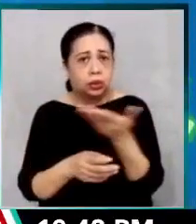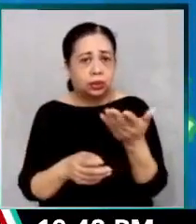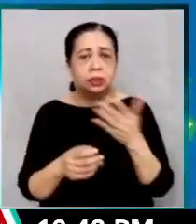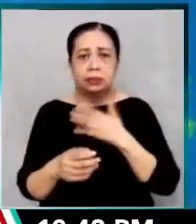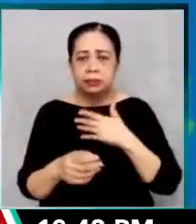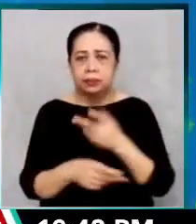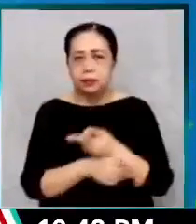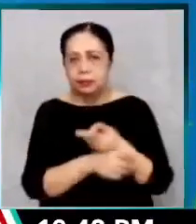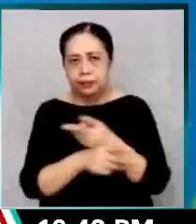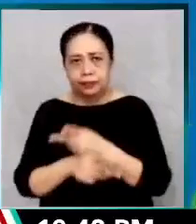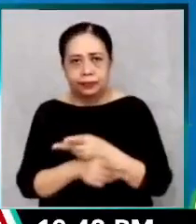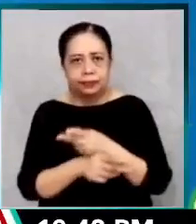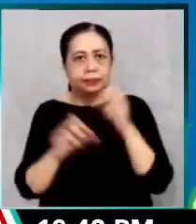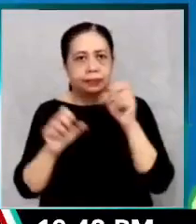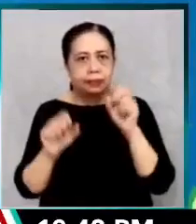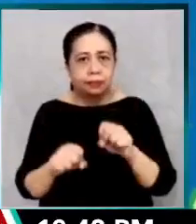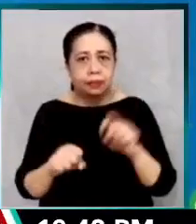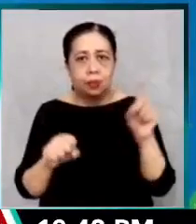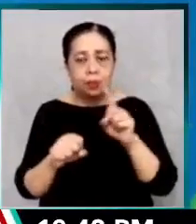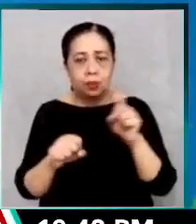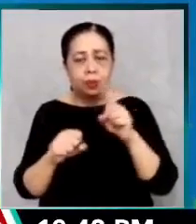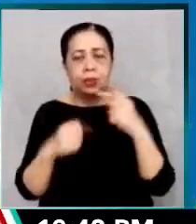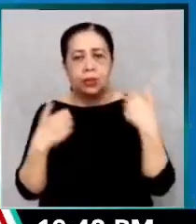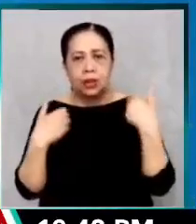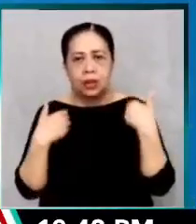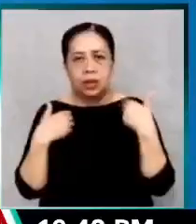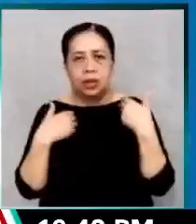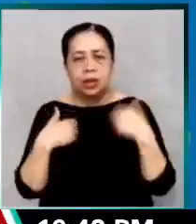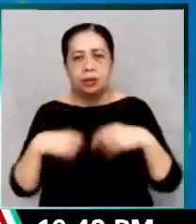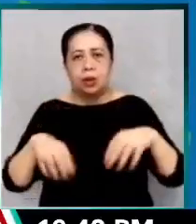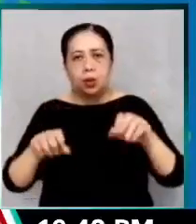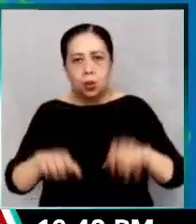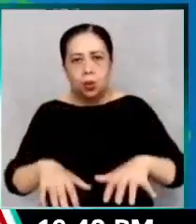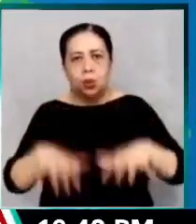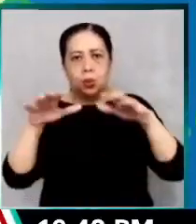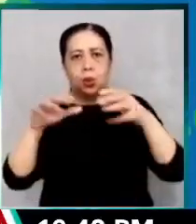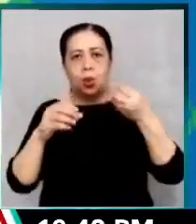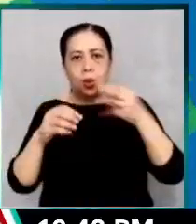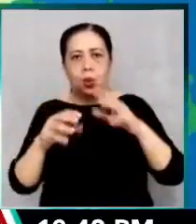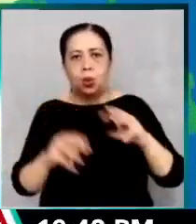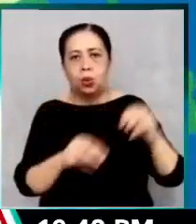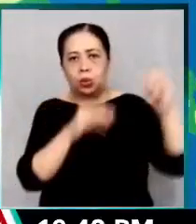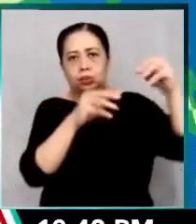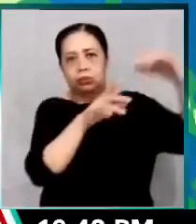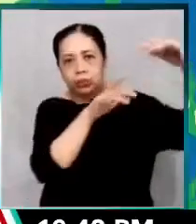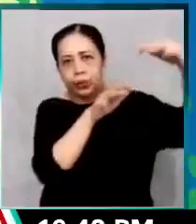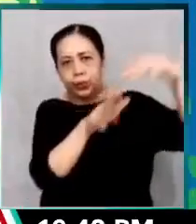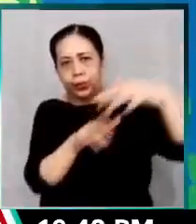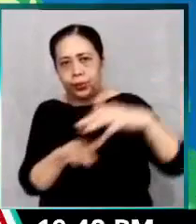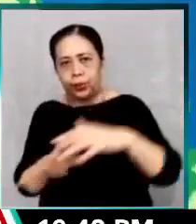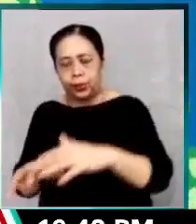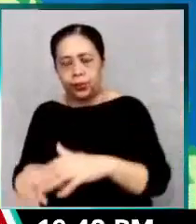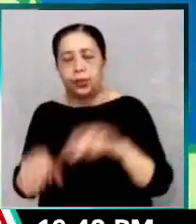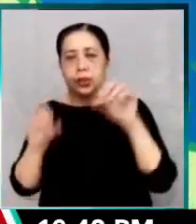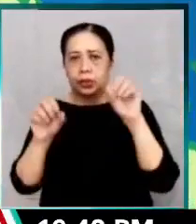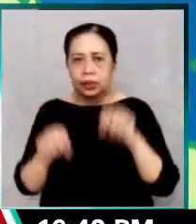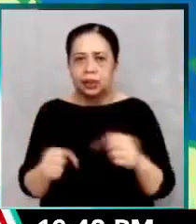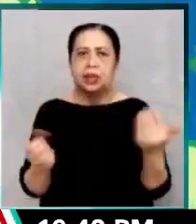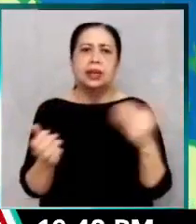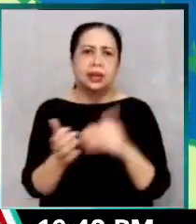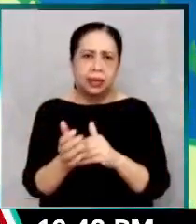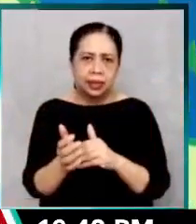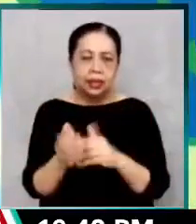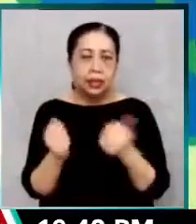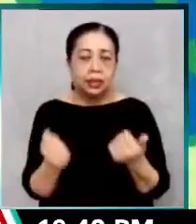sa posibilidad ng pagkakaroon ng mga pagbaha o kaya naman ay pagguho ng lupa. Maaring maulit pa yan pagsapit po